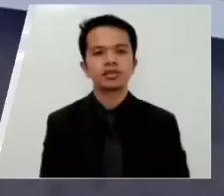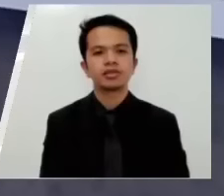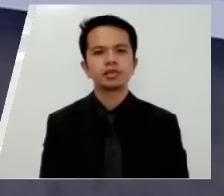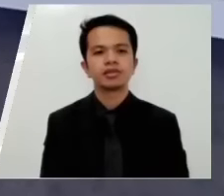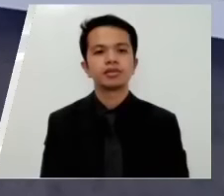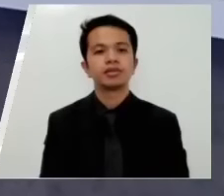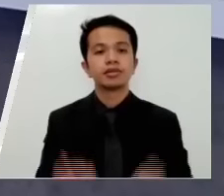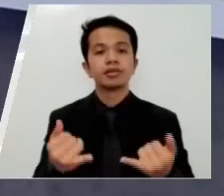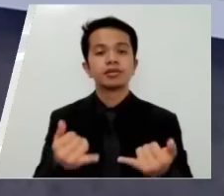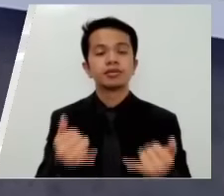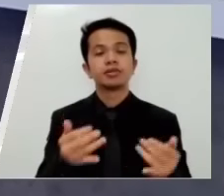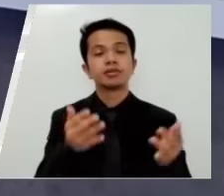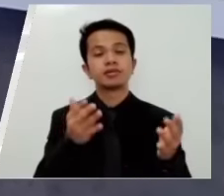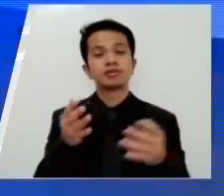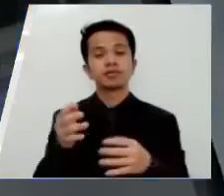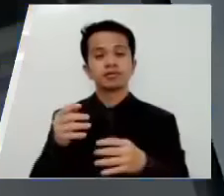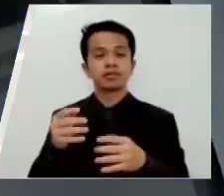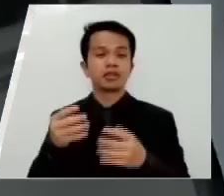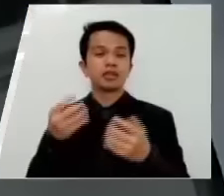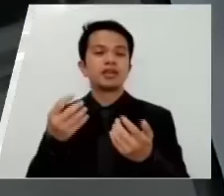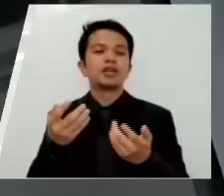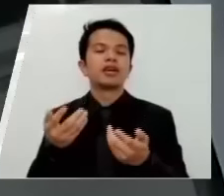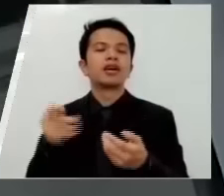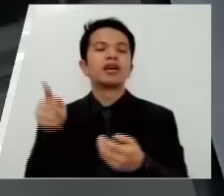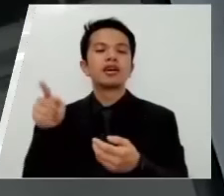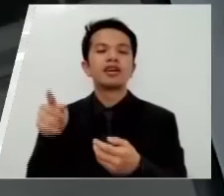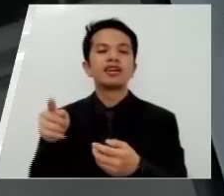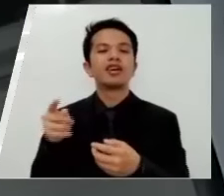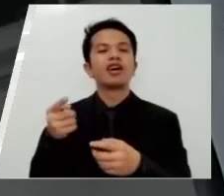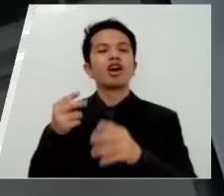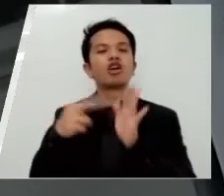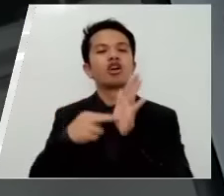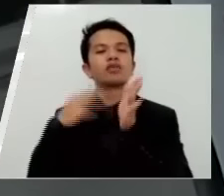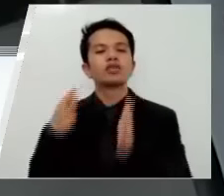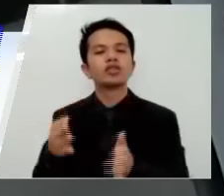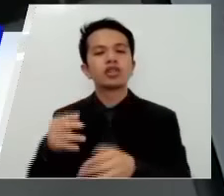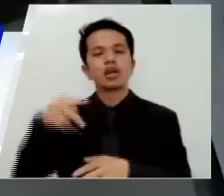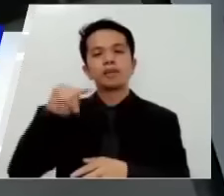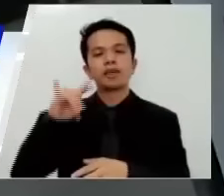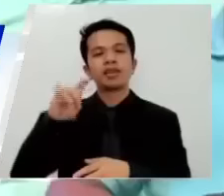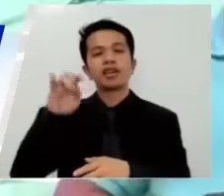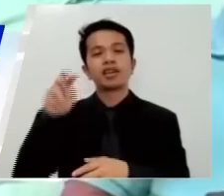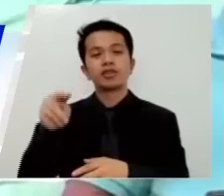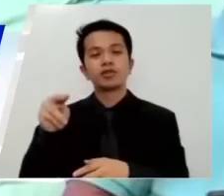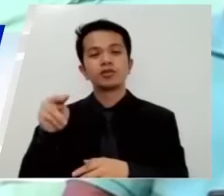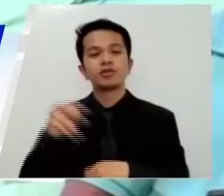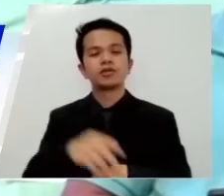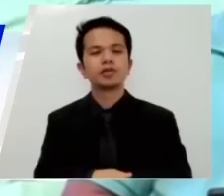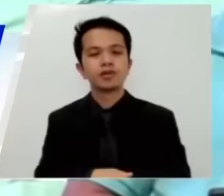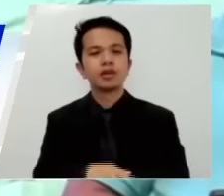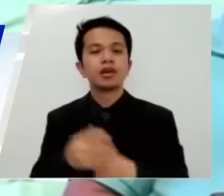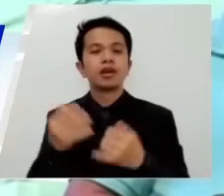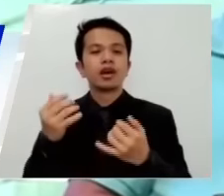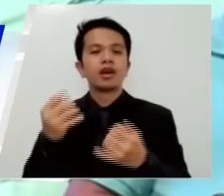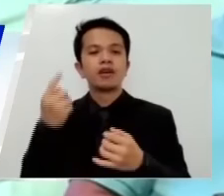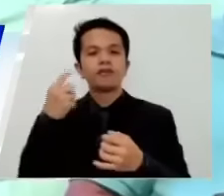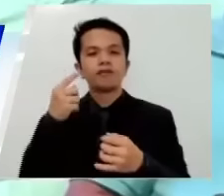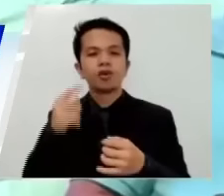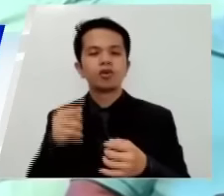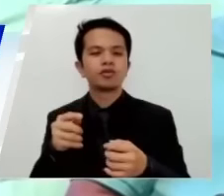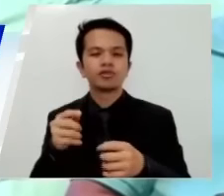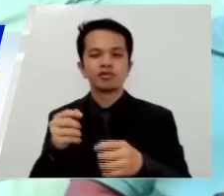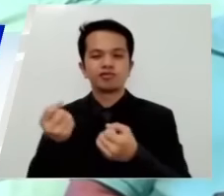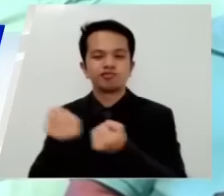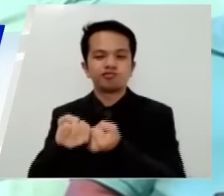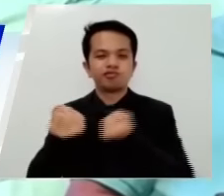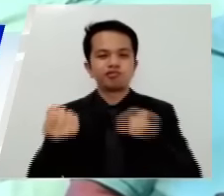Pinimbisigahan ng Department of Justice ang panawagan ni Davao del Norte Representative Pantaleon Alvarez sa AFP na i-withdraw ang suporta nila sa